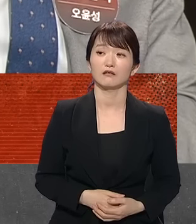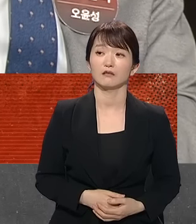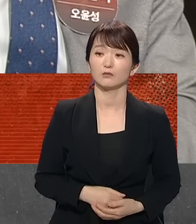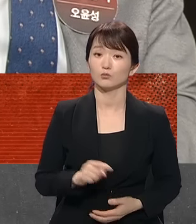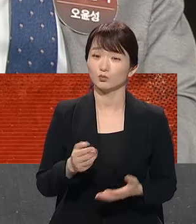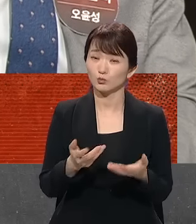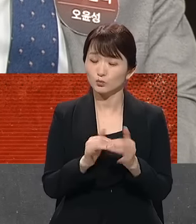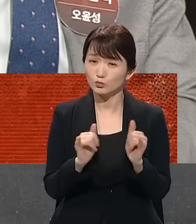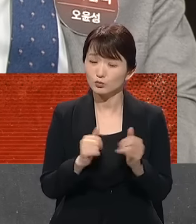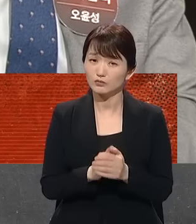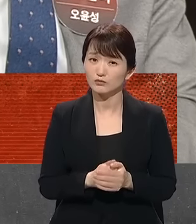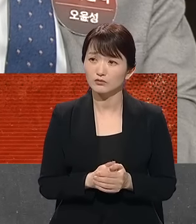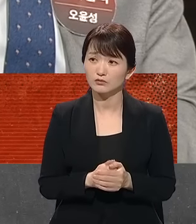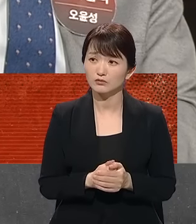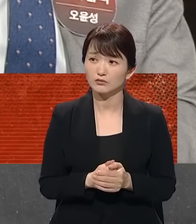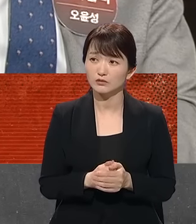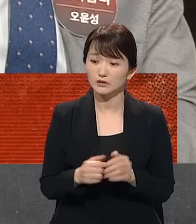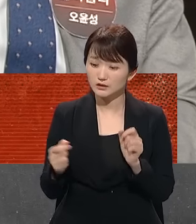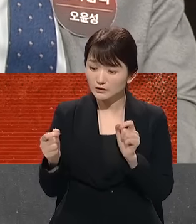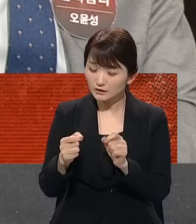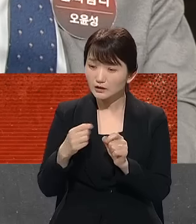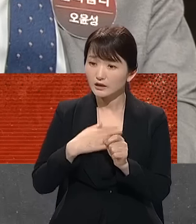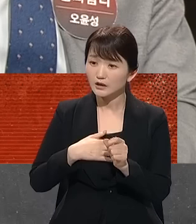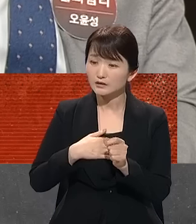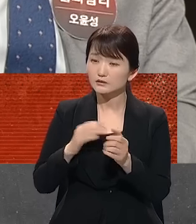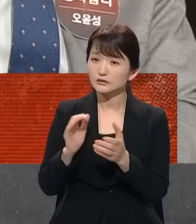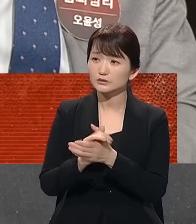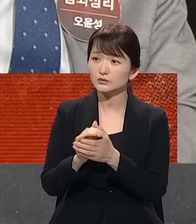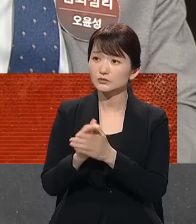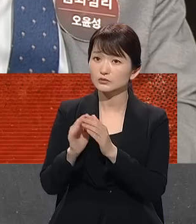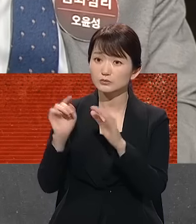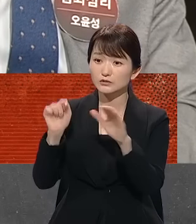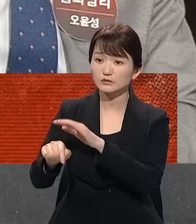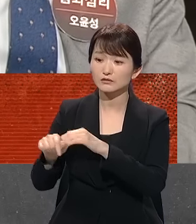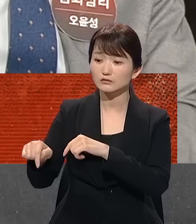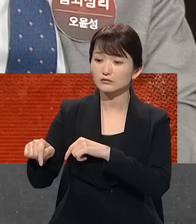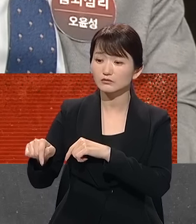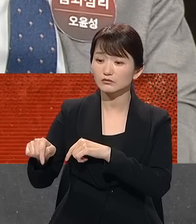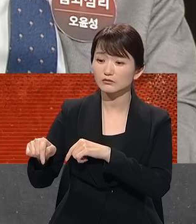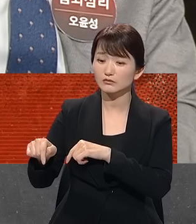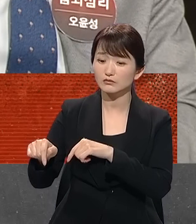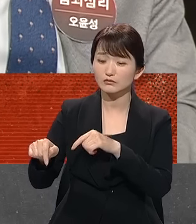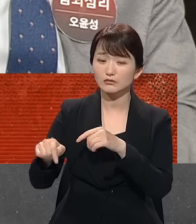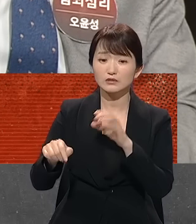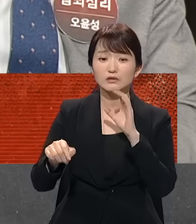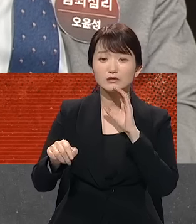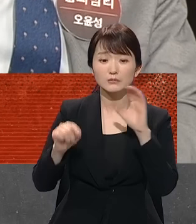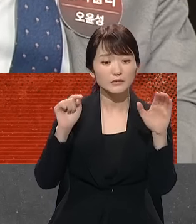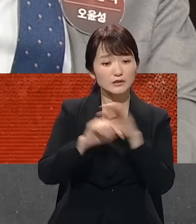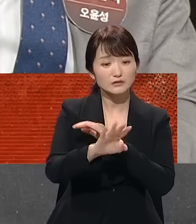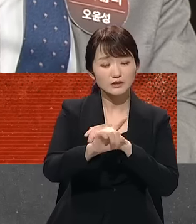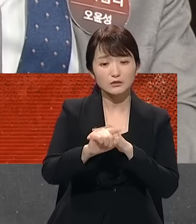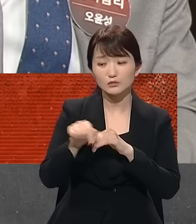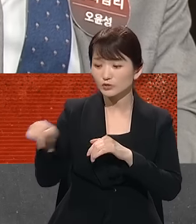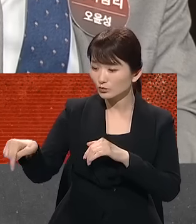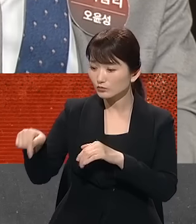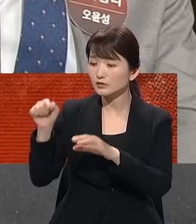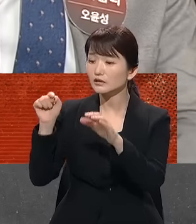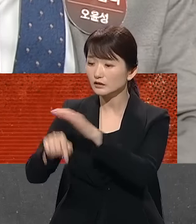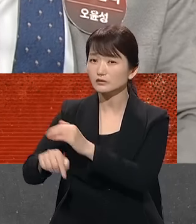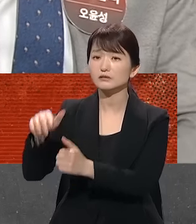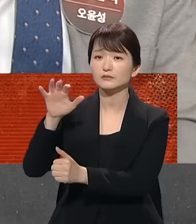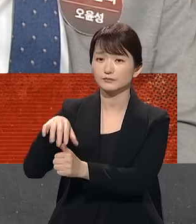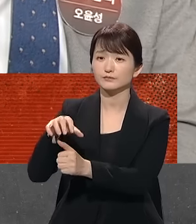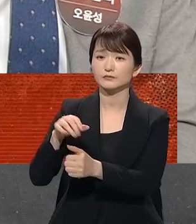직원은 인근에 자기 친구 아는 집에 갔다가 또 그걸 확인해서 너 왜 거기 안 갔냐라고 이제 혼이 난 적도 있다라고 하는데 그래서 이제